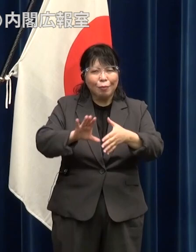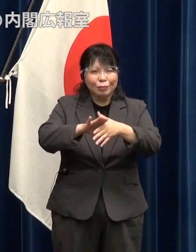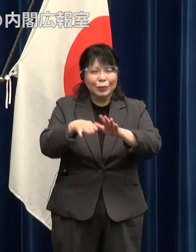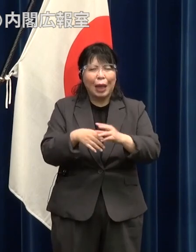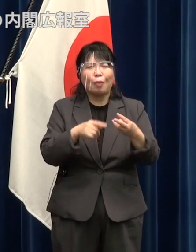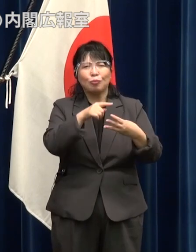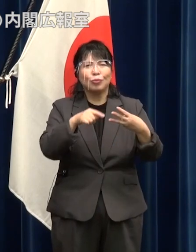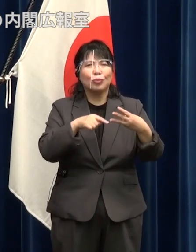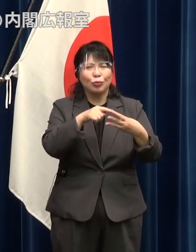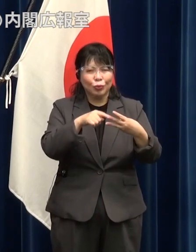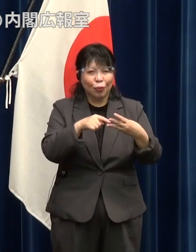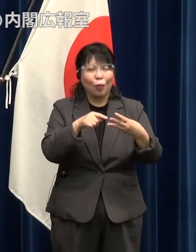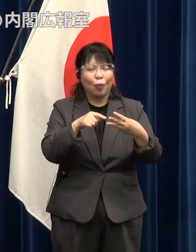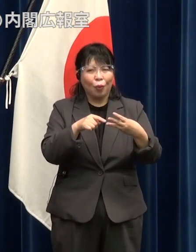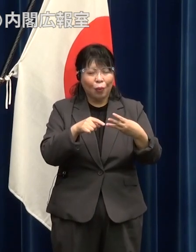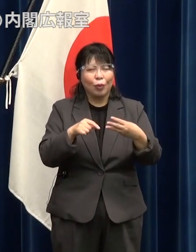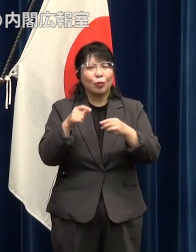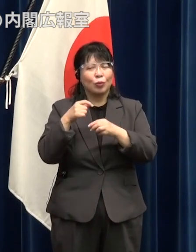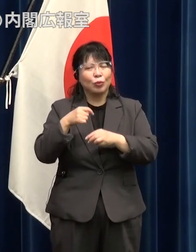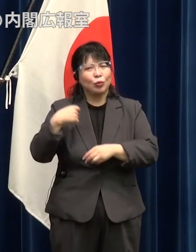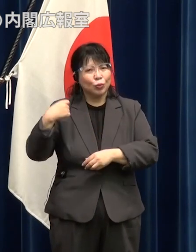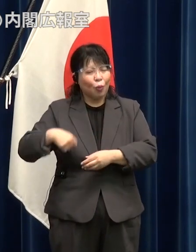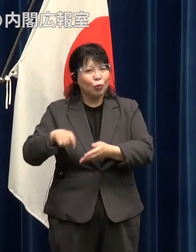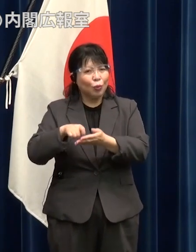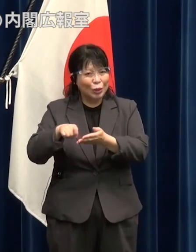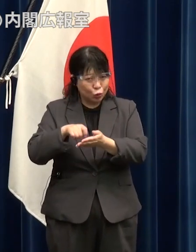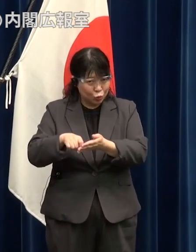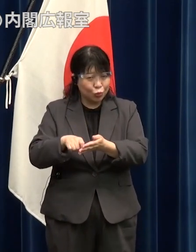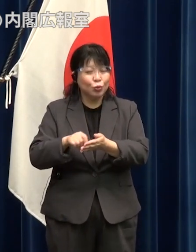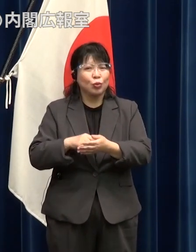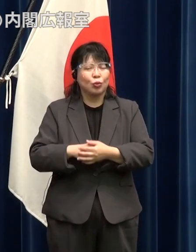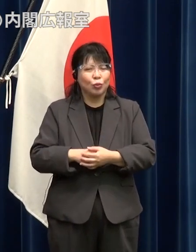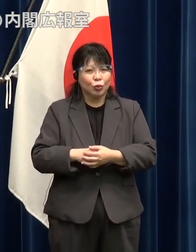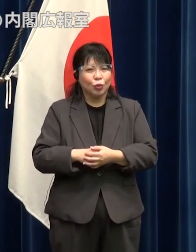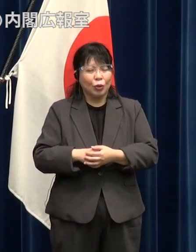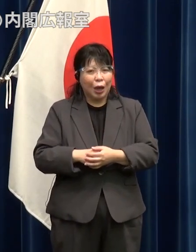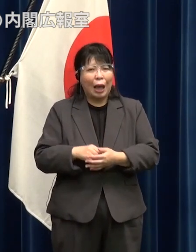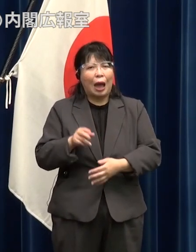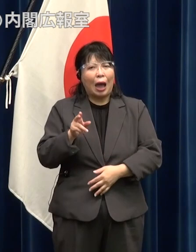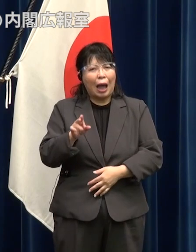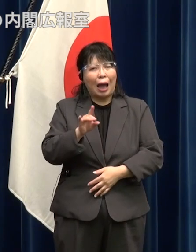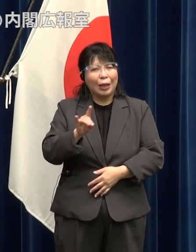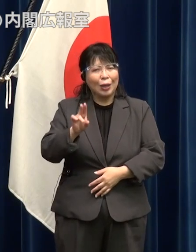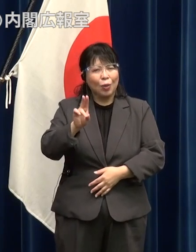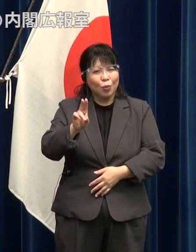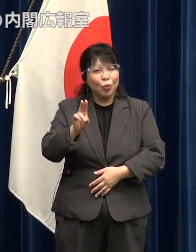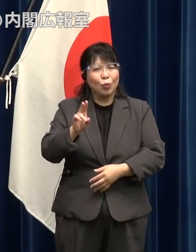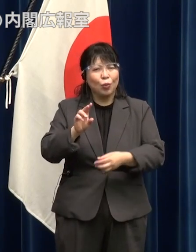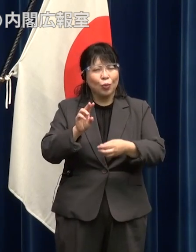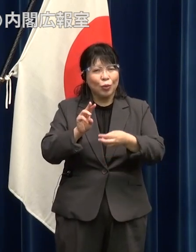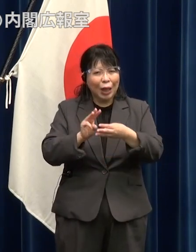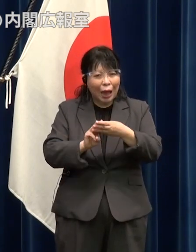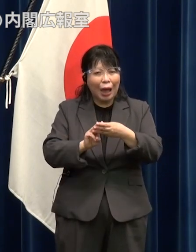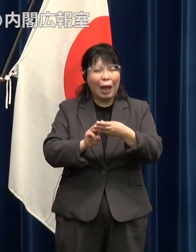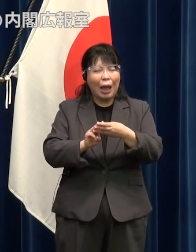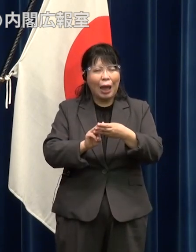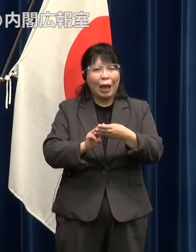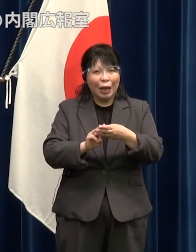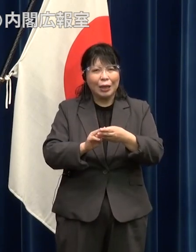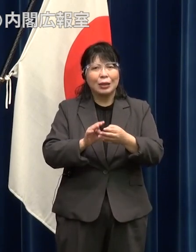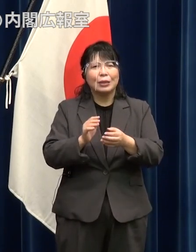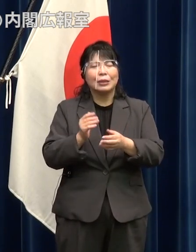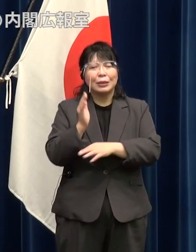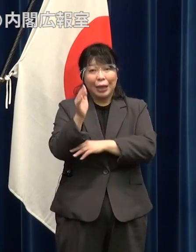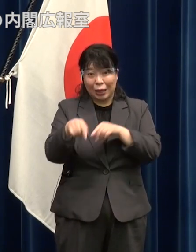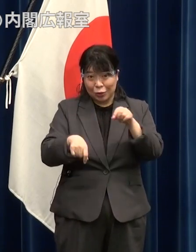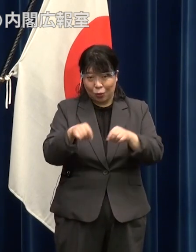や、党三役として19年ぶりとなる萩生田政調会長の台湾訪問などで中国の反発が予想される一方